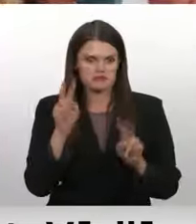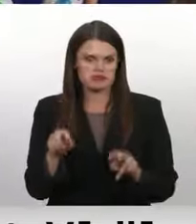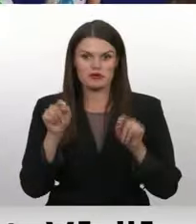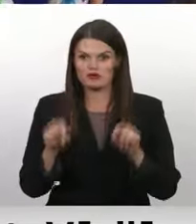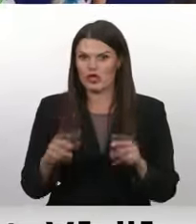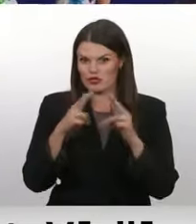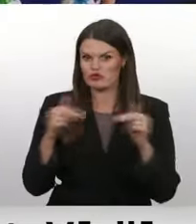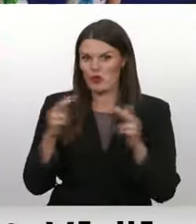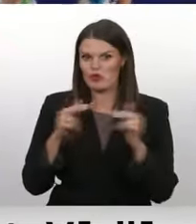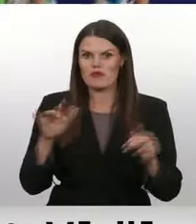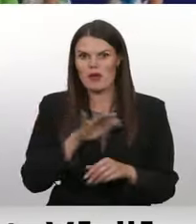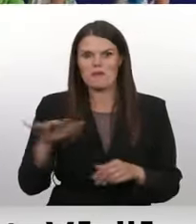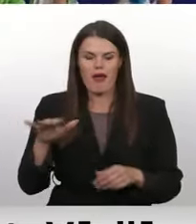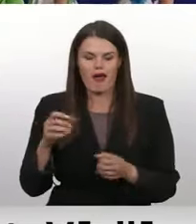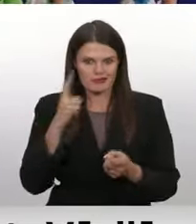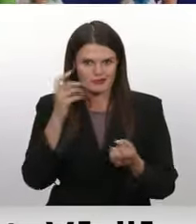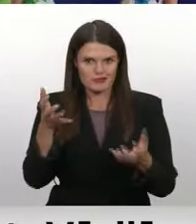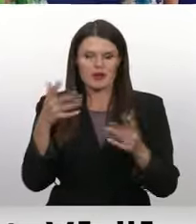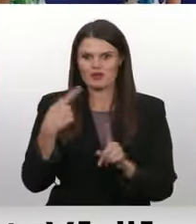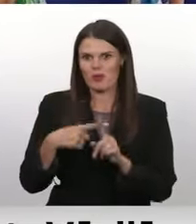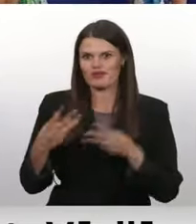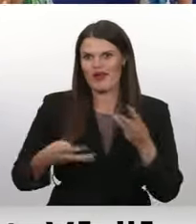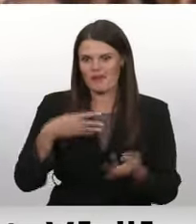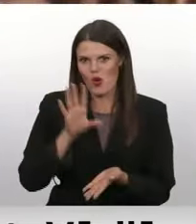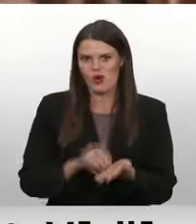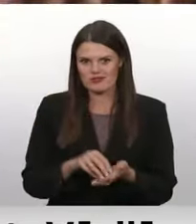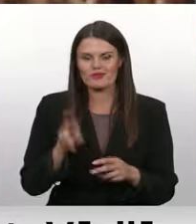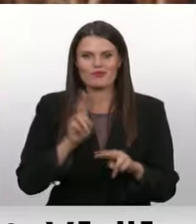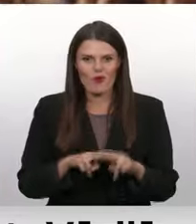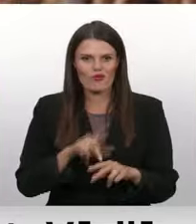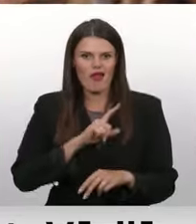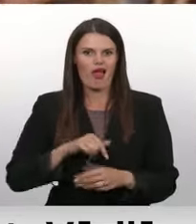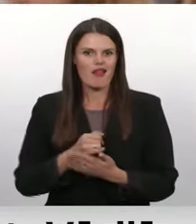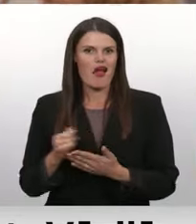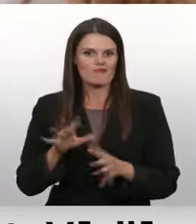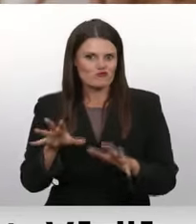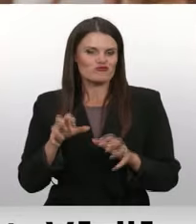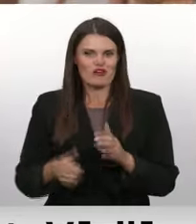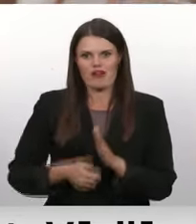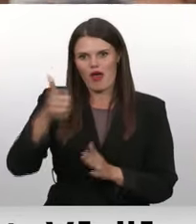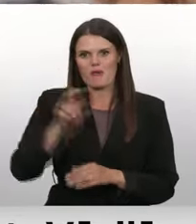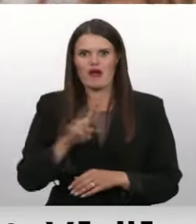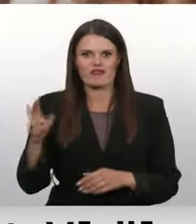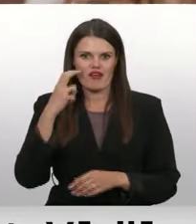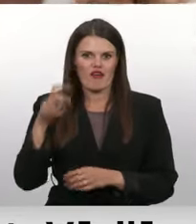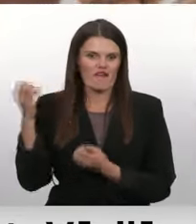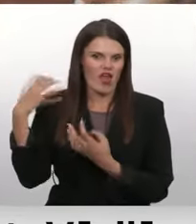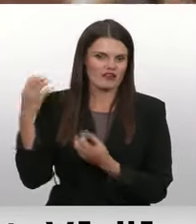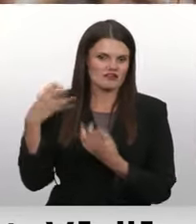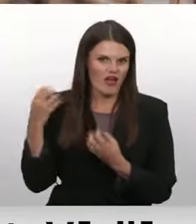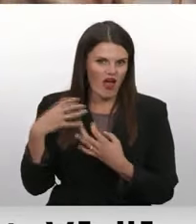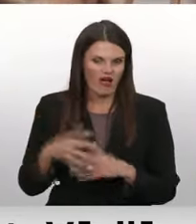šādās nometnēs bērni piedzīvo spilgtas pozitīvas emocijas un latvisko uzsūc veiksmīgāk nekā no vecāku